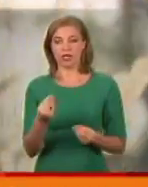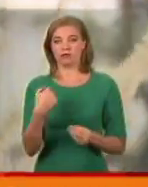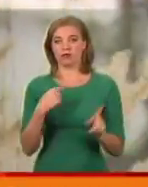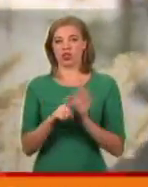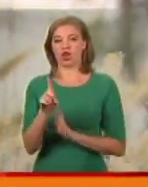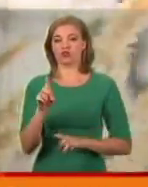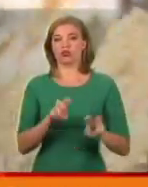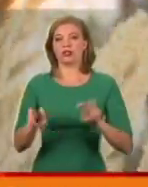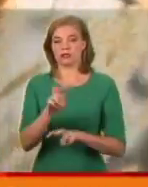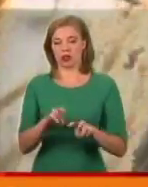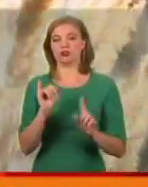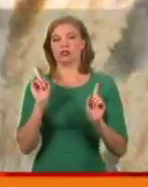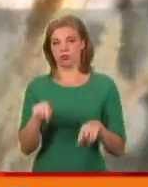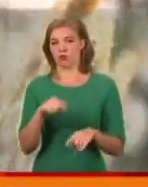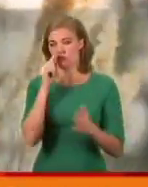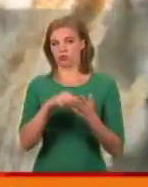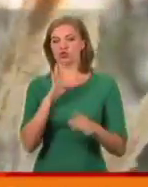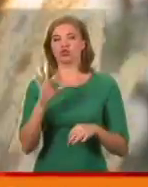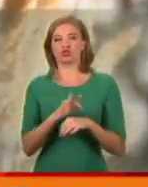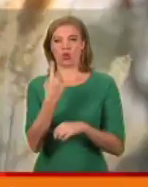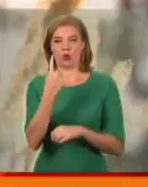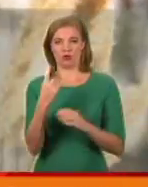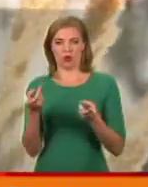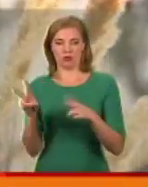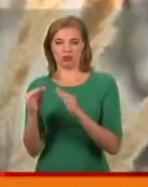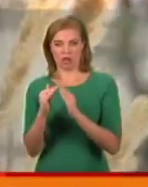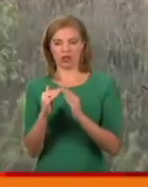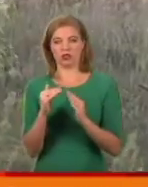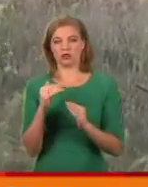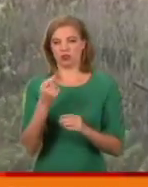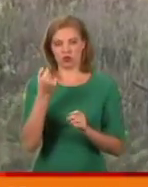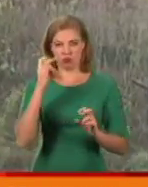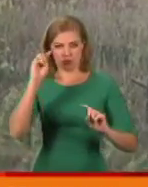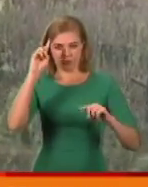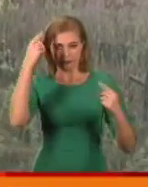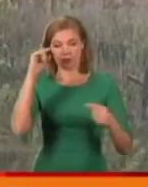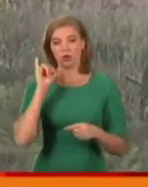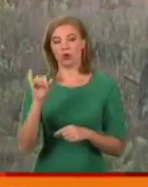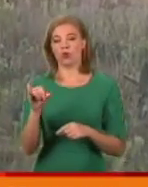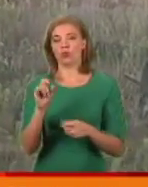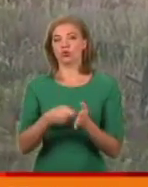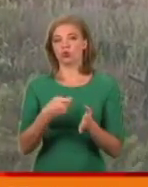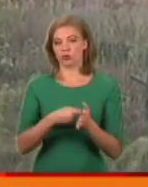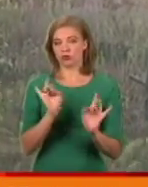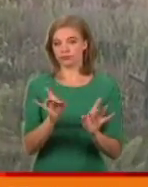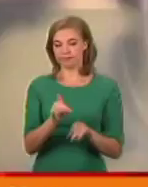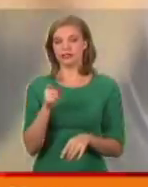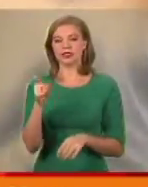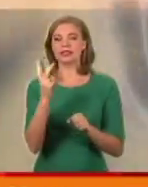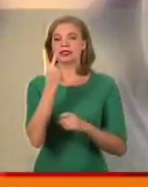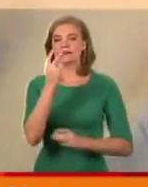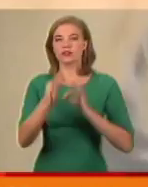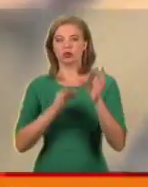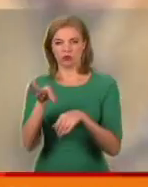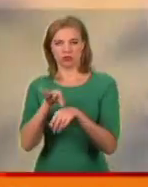шукати. І теж попались. А жена одна залишилась, я кажу, чуть ума не сошла. У Донецьку, розповідають рибалки, їх дві